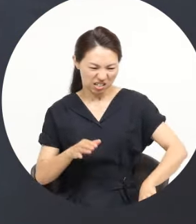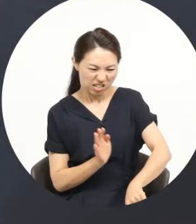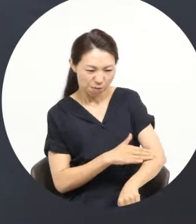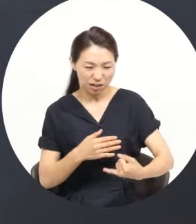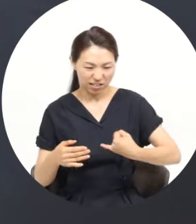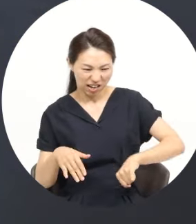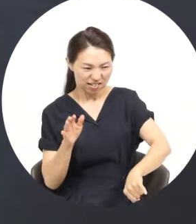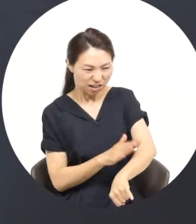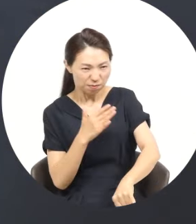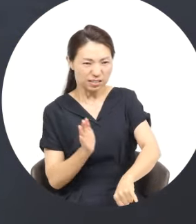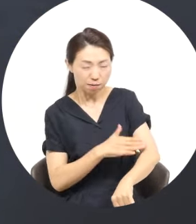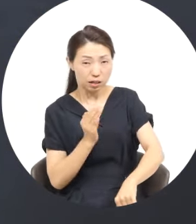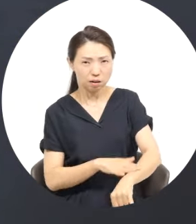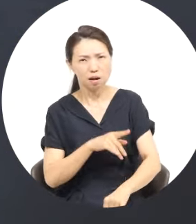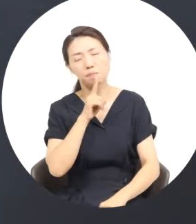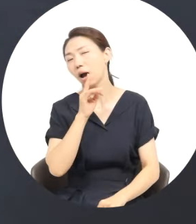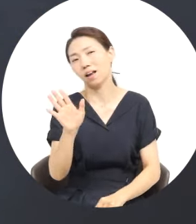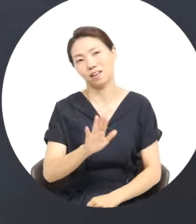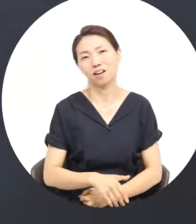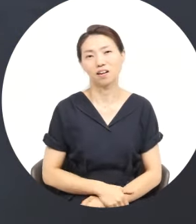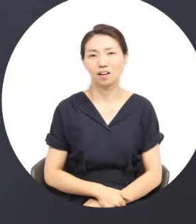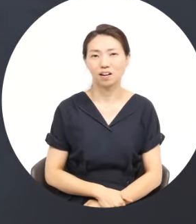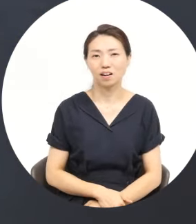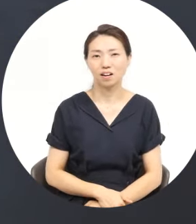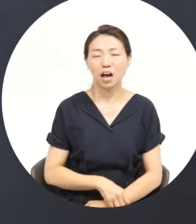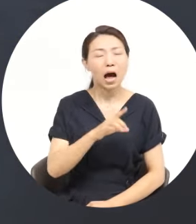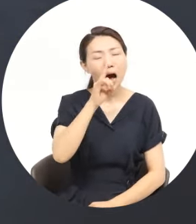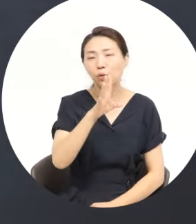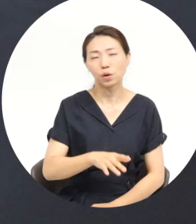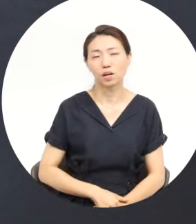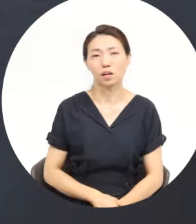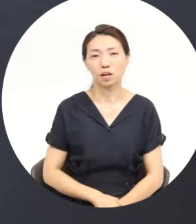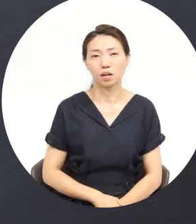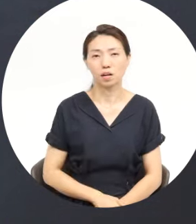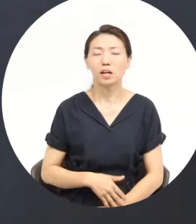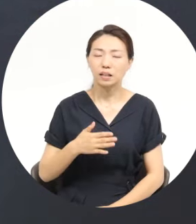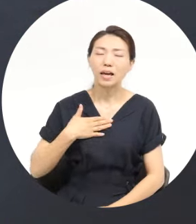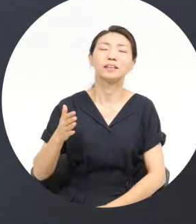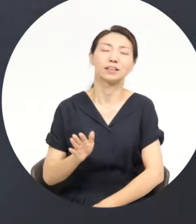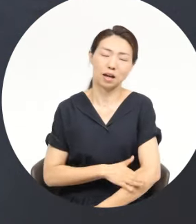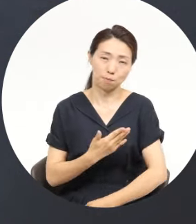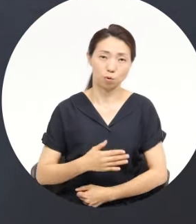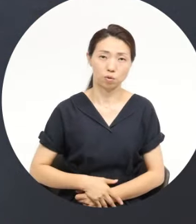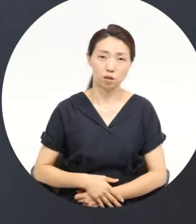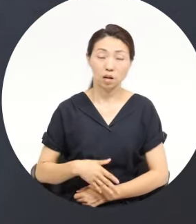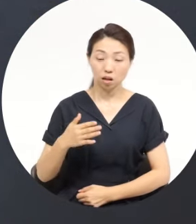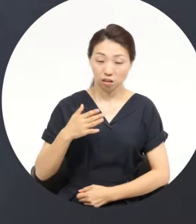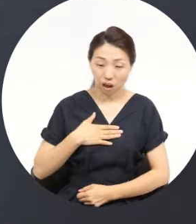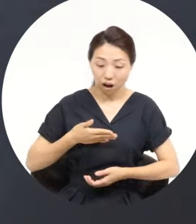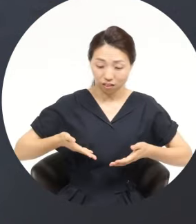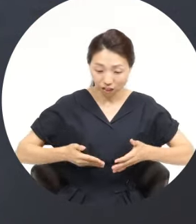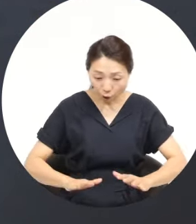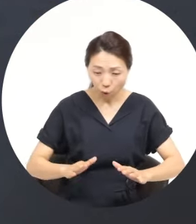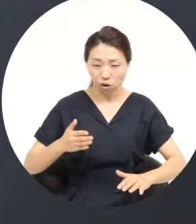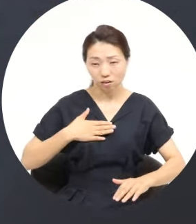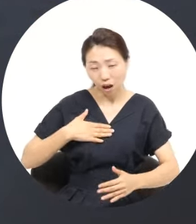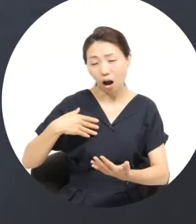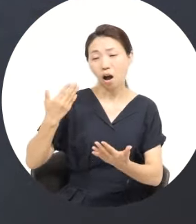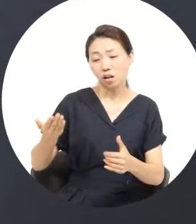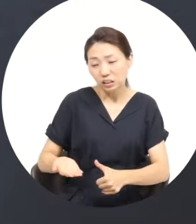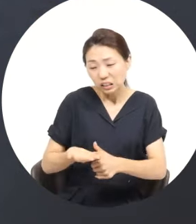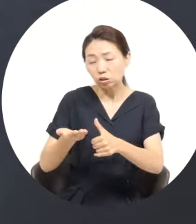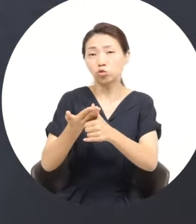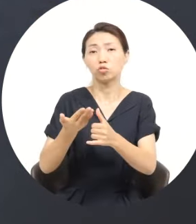아이가 이렇게 된 거는 전적으로 내 책임이다. 즉 내가 낳아서 내가 키우고 내가